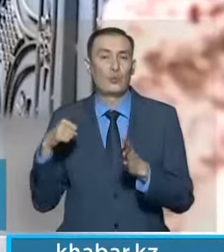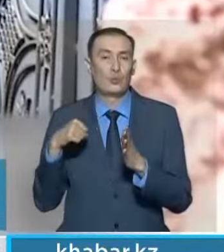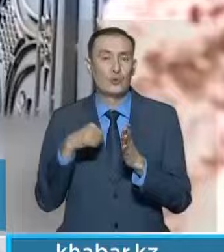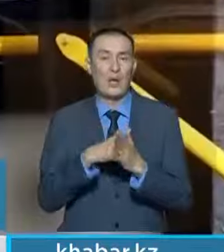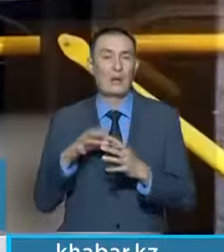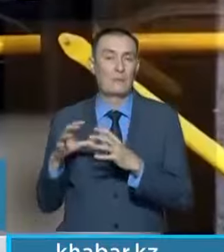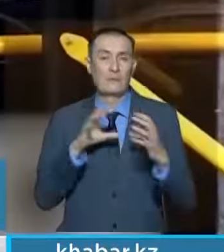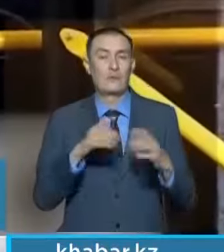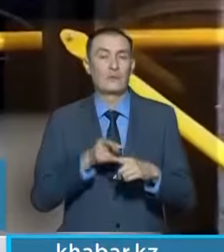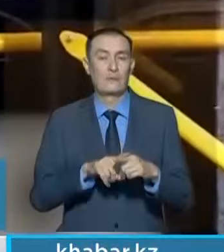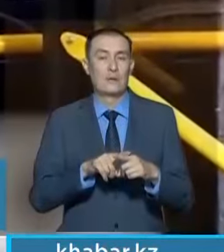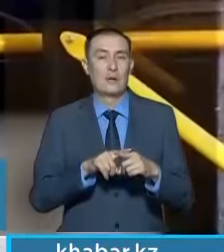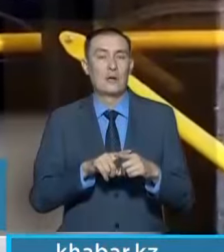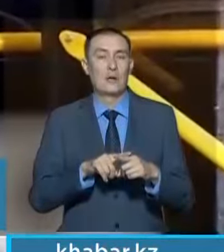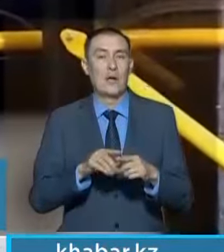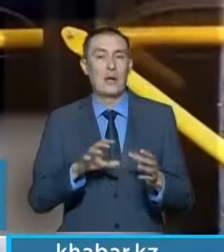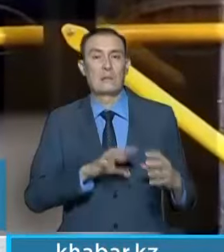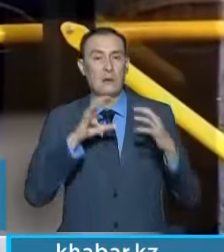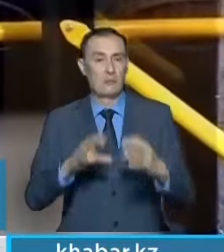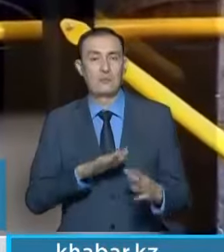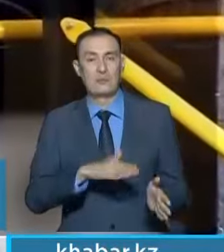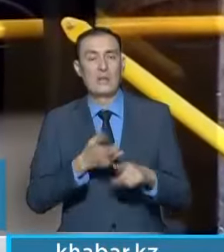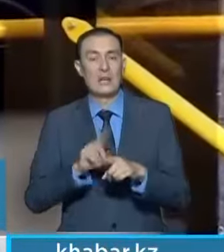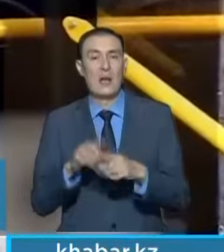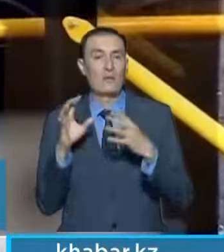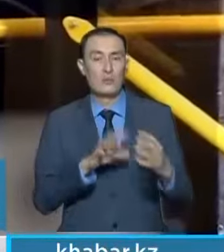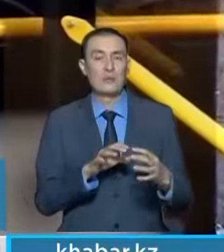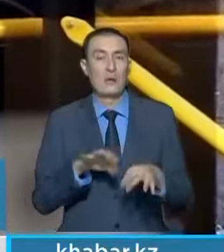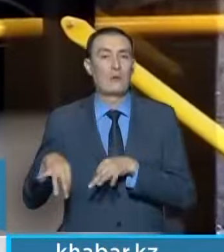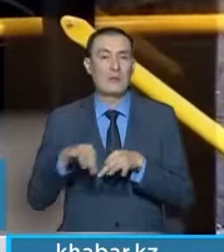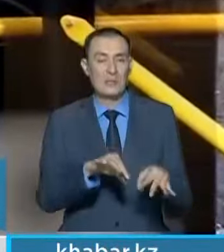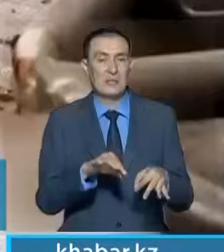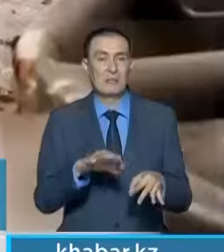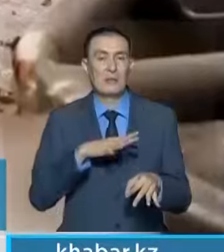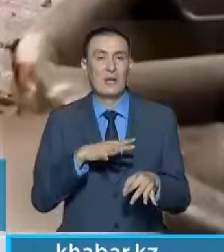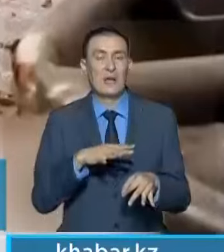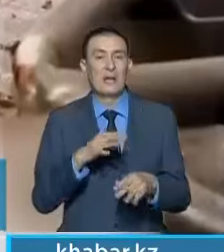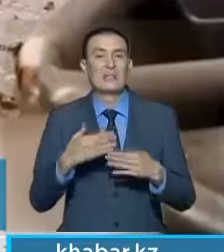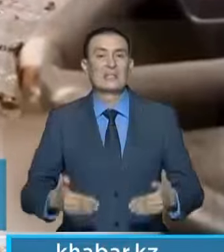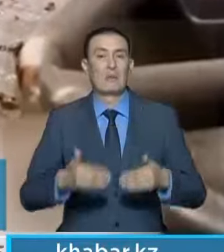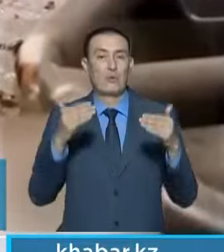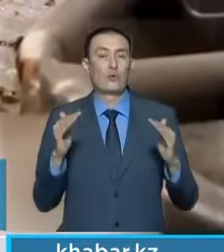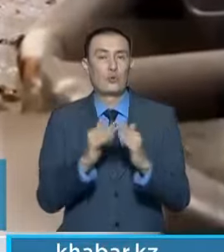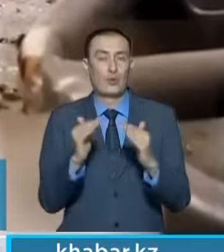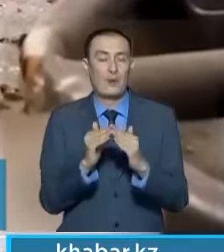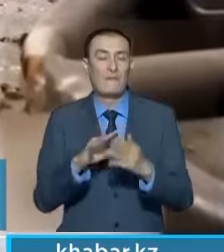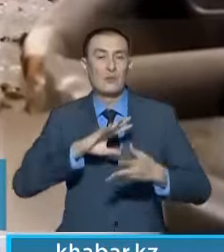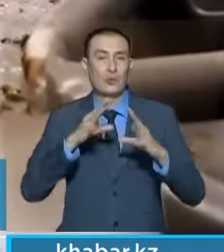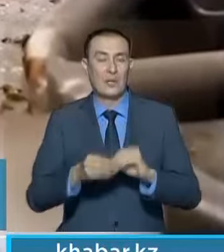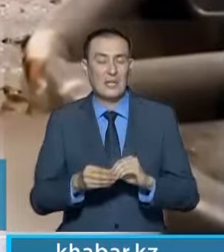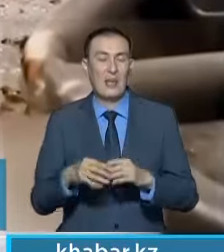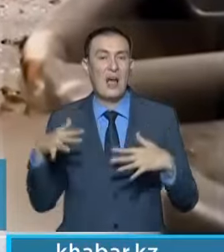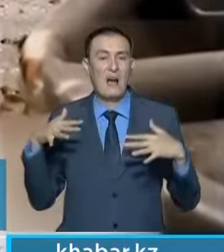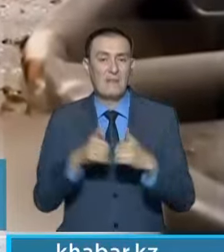транспортное средство отбросило с проезжей части на обочину. Далее автобус, двигаясь по инерции, совершил наезд на забор частного дома. В результате